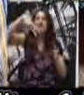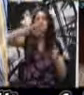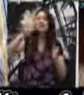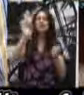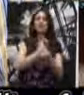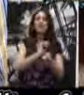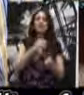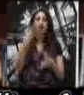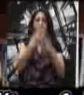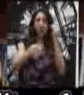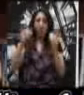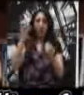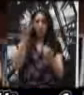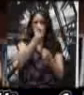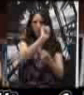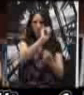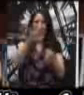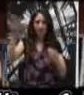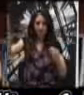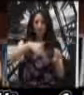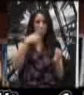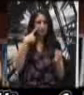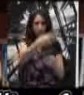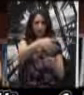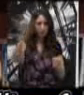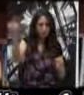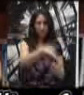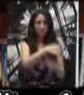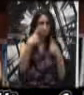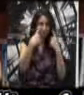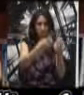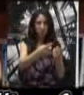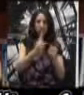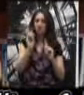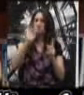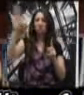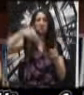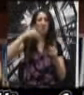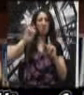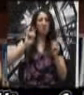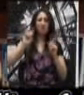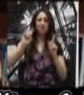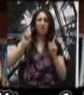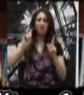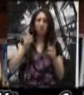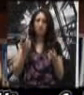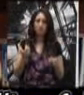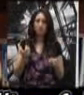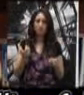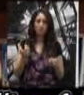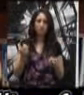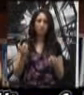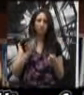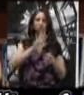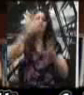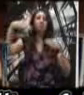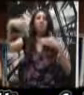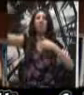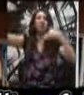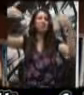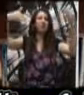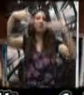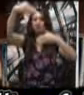من ولاد جوزك؟ لا، محدش بيجينا خالص. ليه؟ انا قاعد بقى كله قاعد، اهلي كله